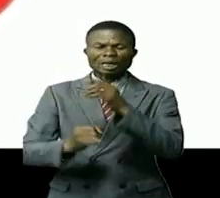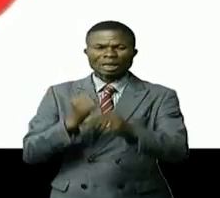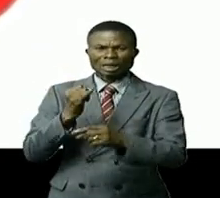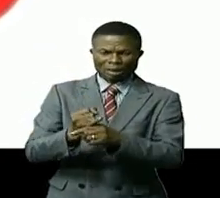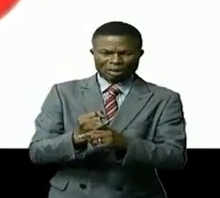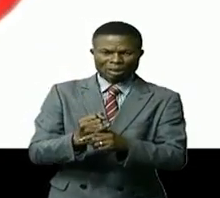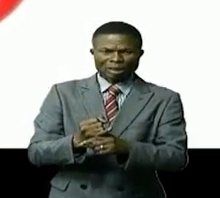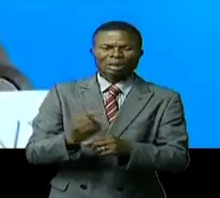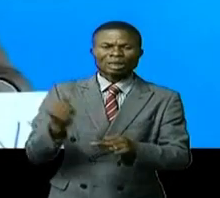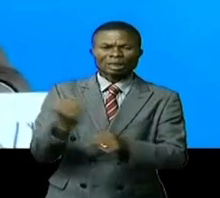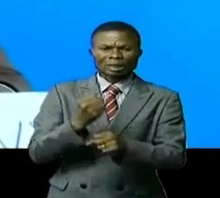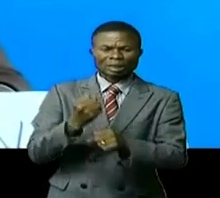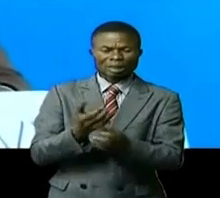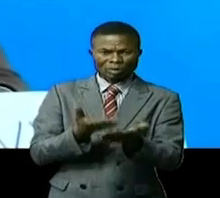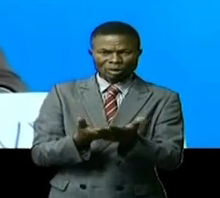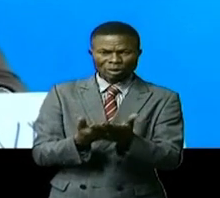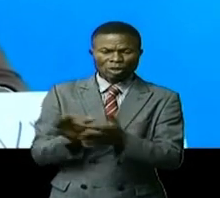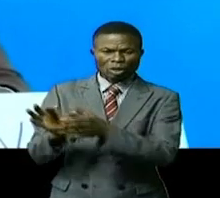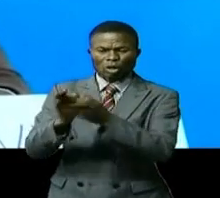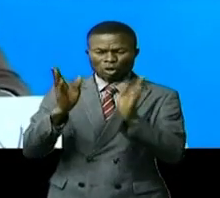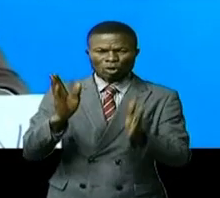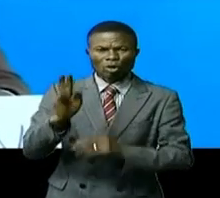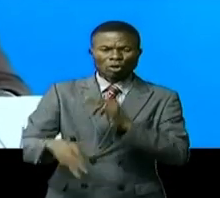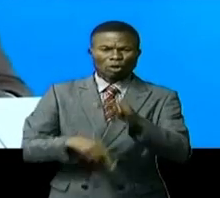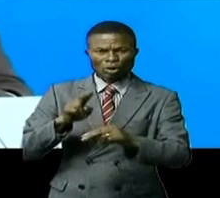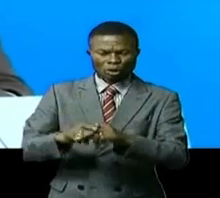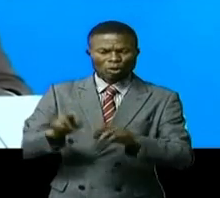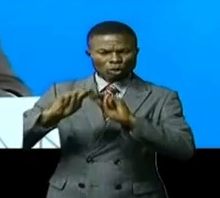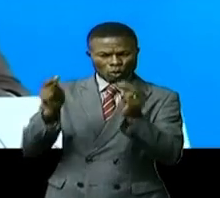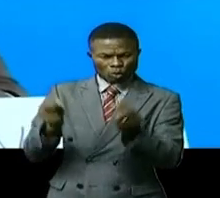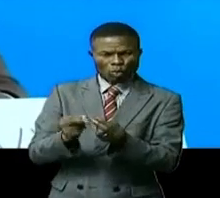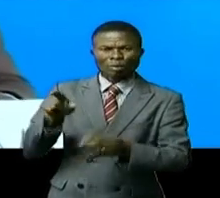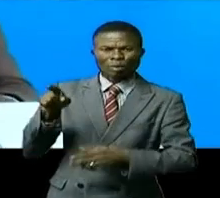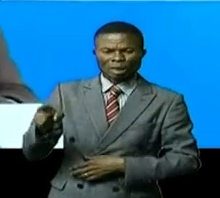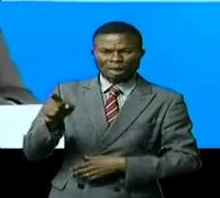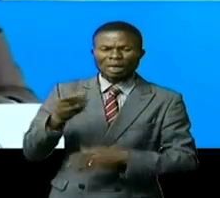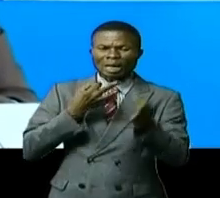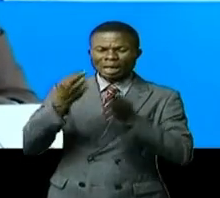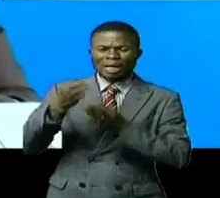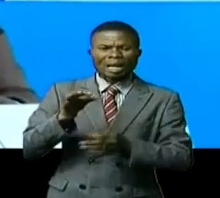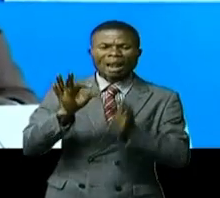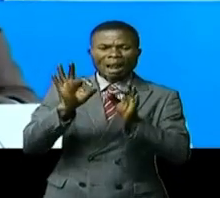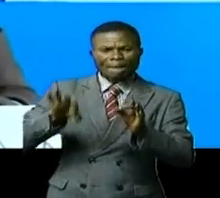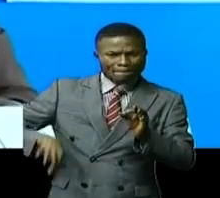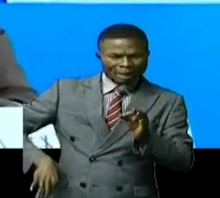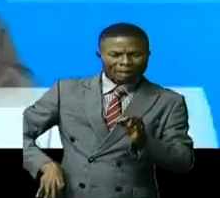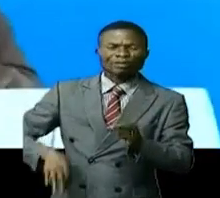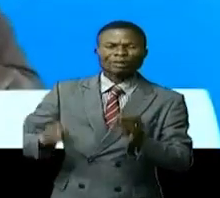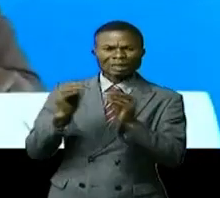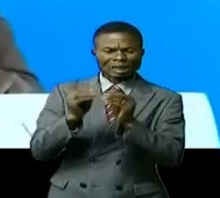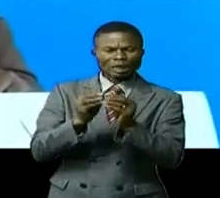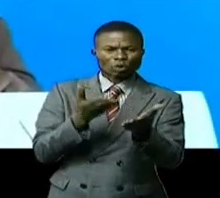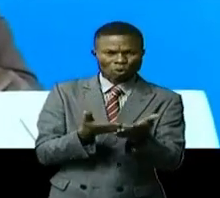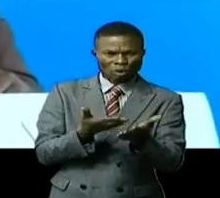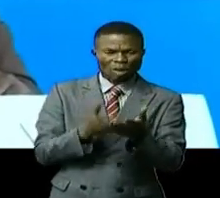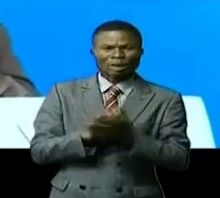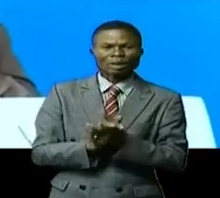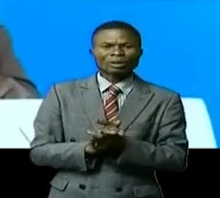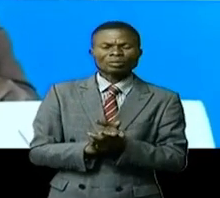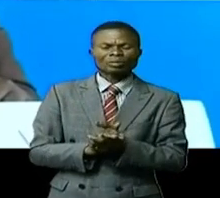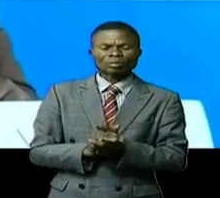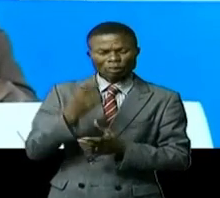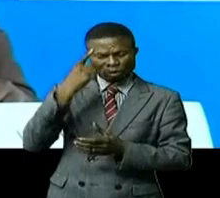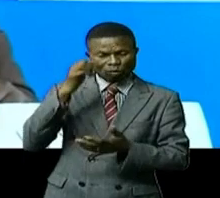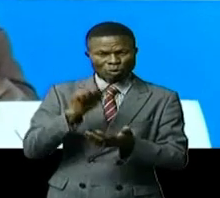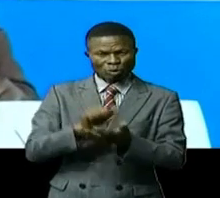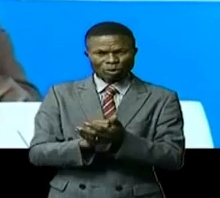Cordaid. Jean-Paul Soroba, coordonnateur provincial de cette organisation, explique les bien fondés de cette réunion. En ce sens,